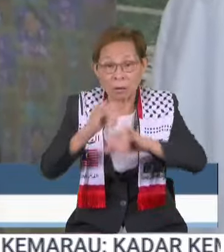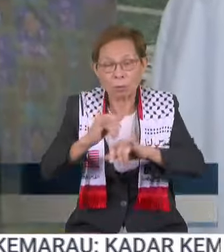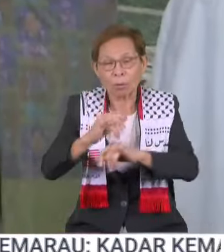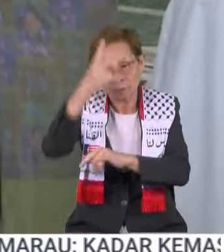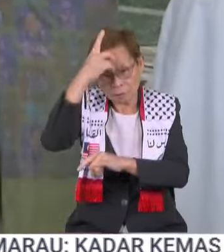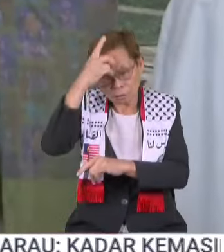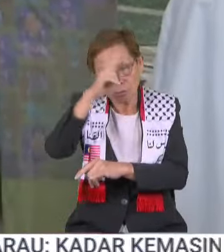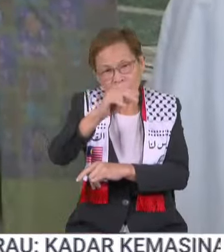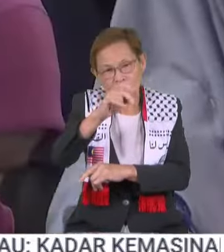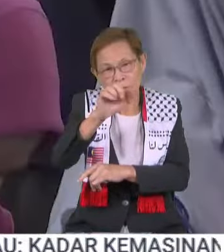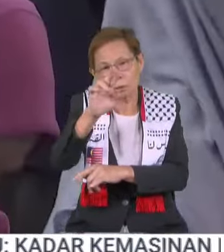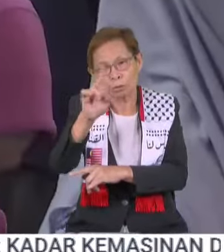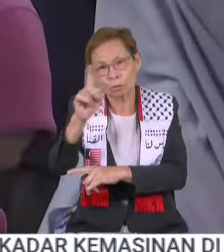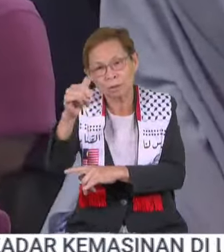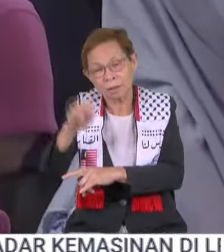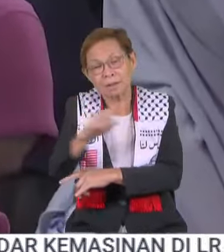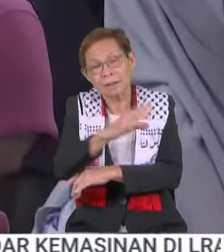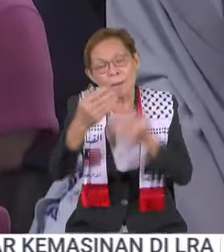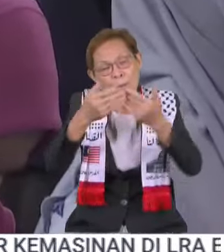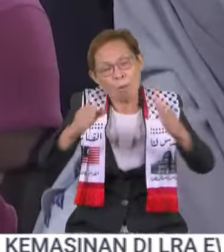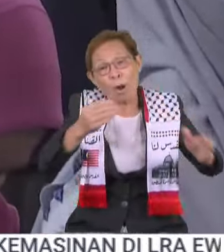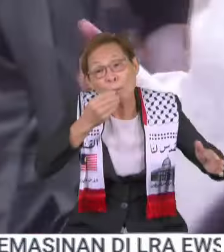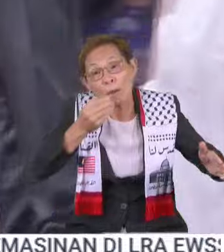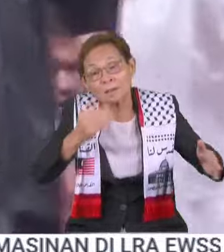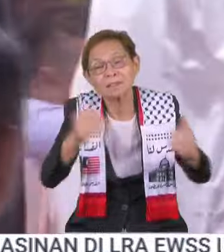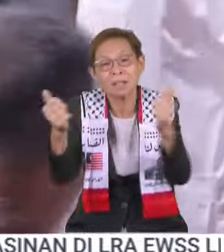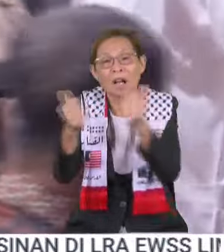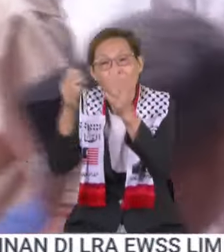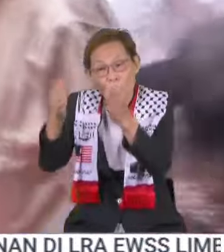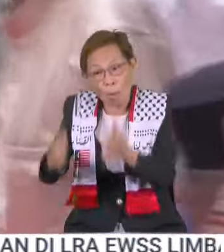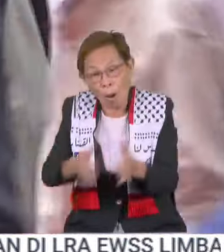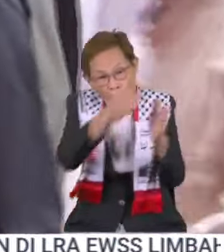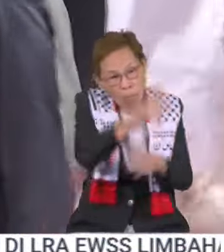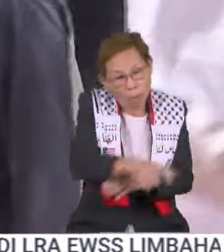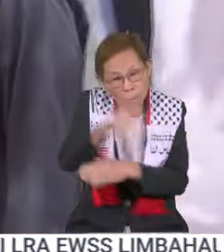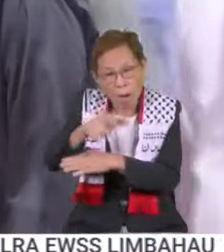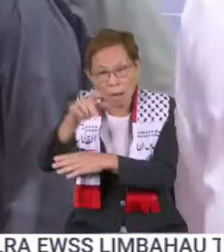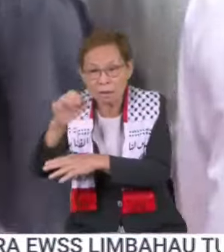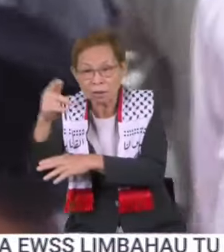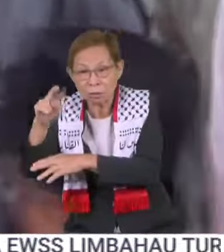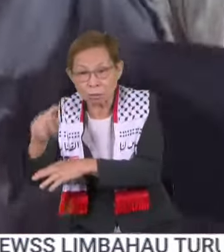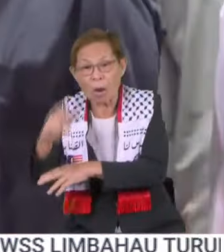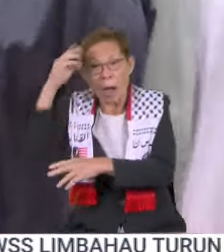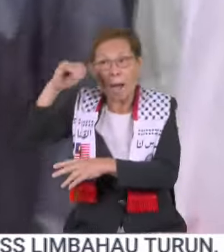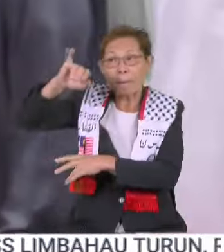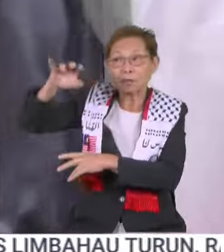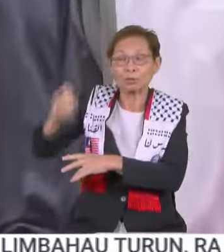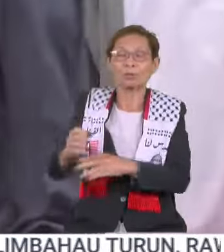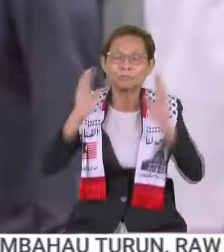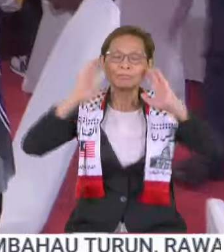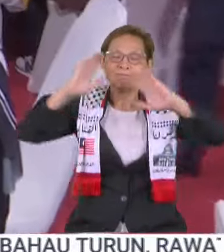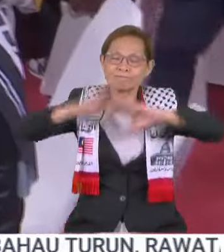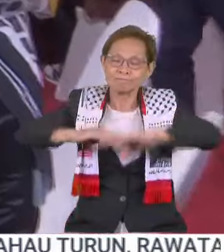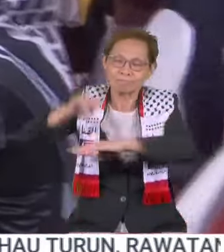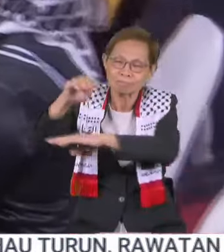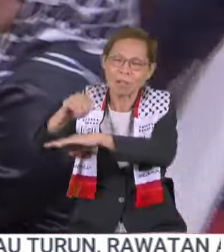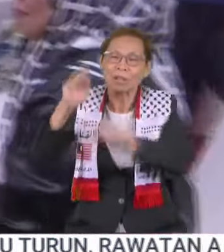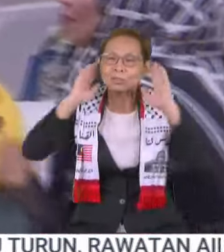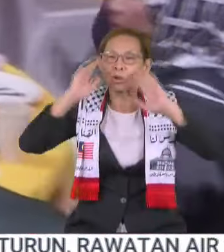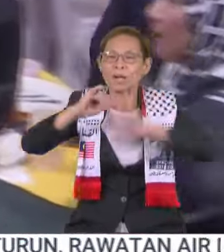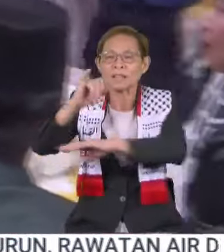Dato' Sri Muhammad Narudin Majais. Selain berbuka puasa bersama warga Gedung, Dato' Petinggi Tan Sri Abang Johari turut menunaikan solat maghrib, solat